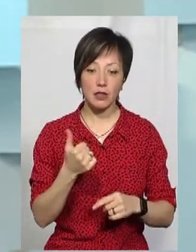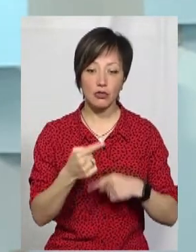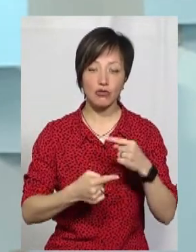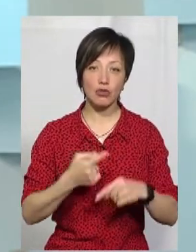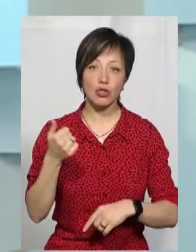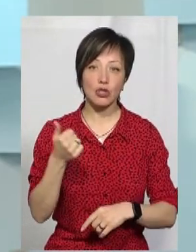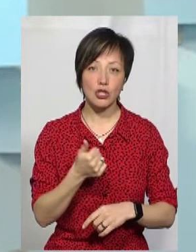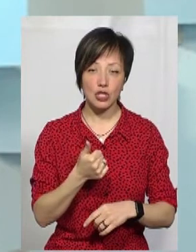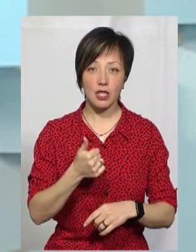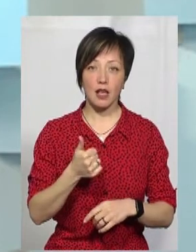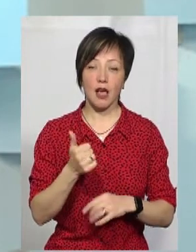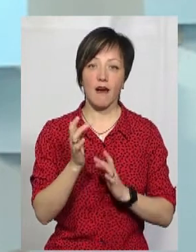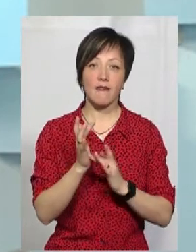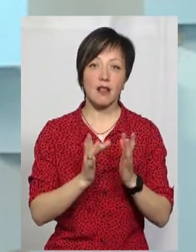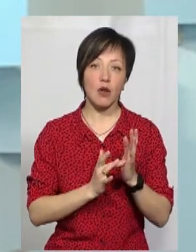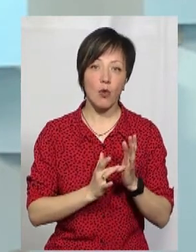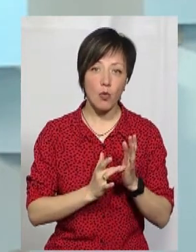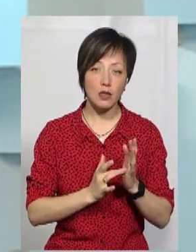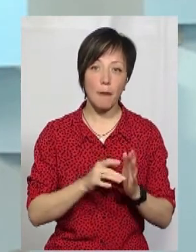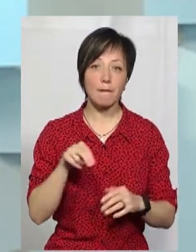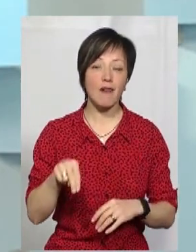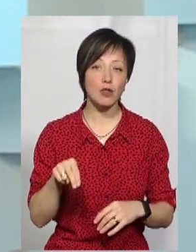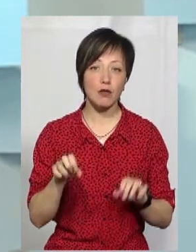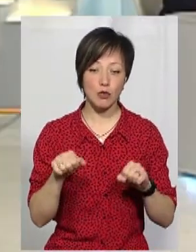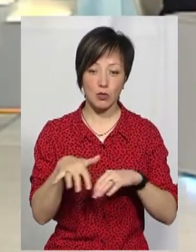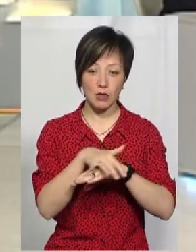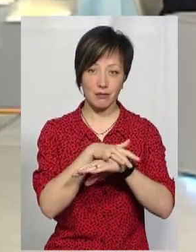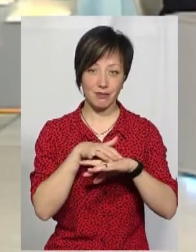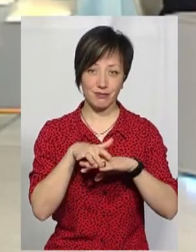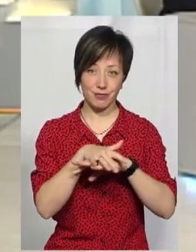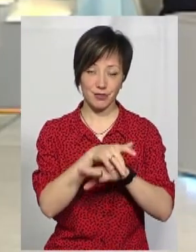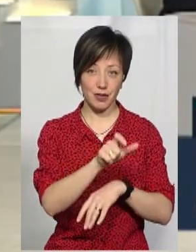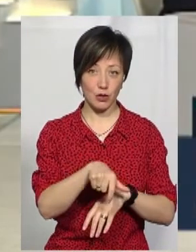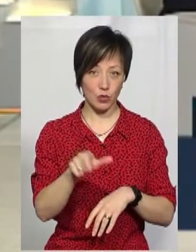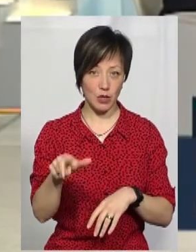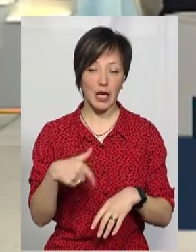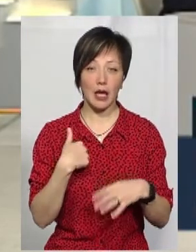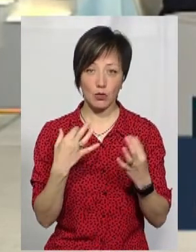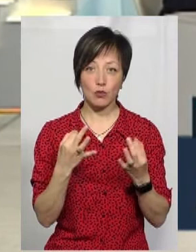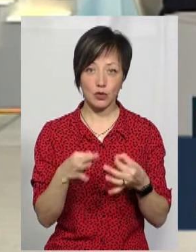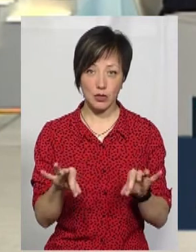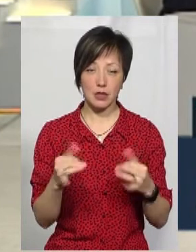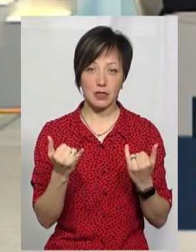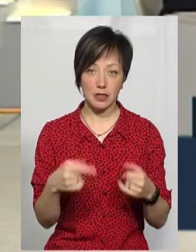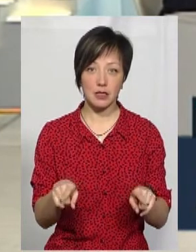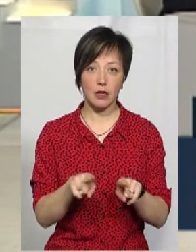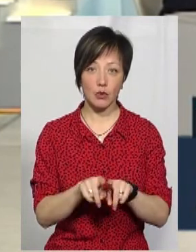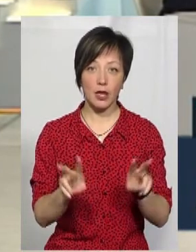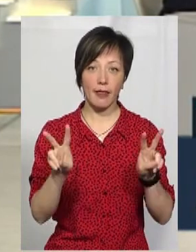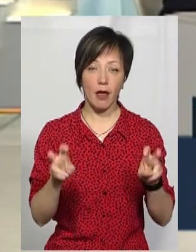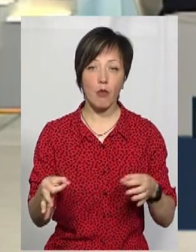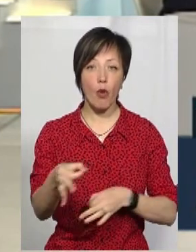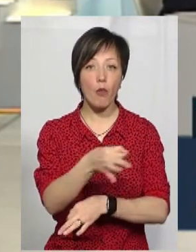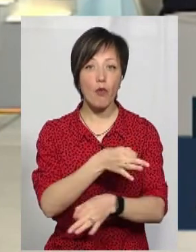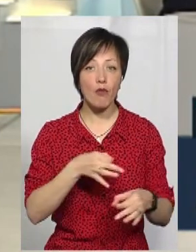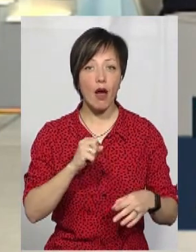буде, знову ж таки, Великодень православний, де буде, можуть бути масові скупчення людей. Я допускаю, що зараз ми також цю тему ще обговоримо, але